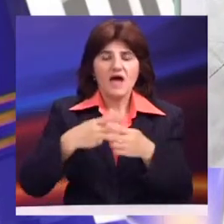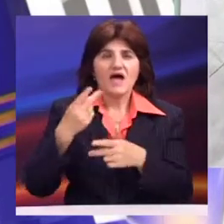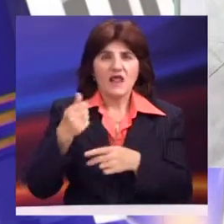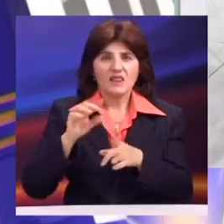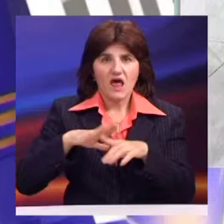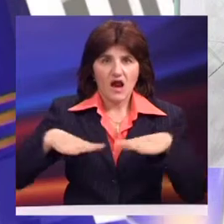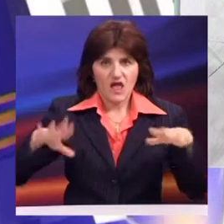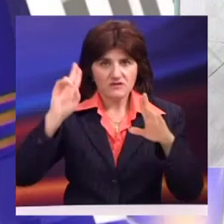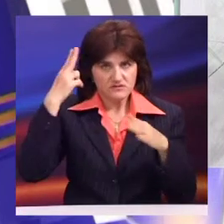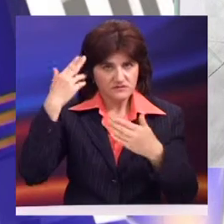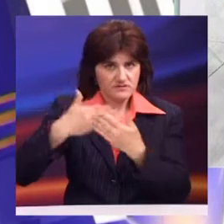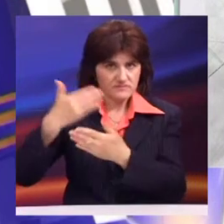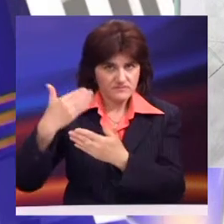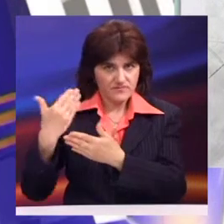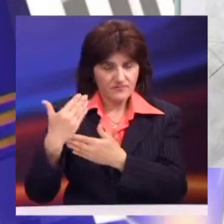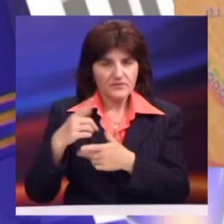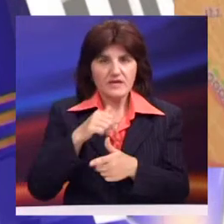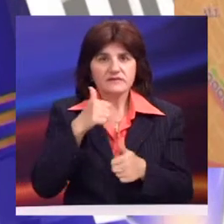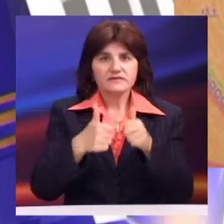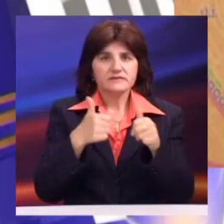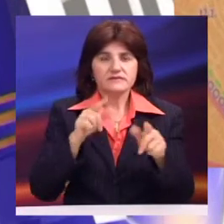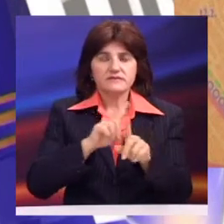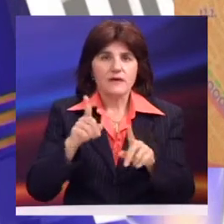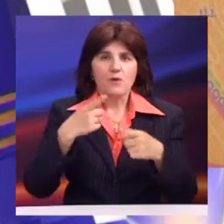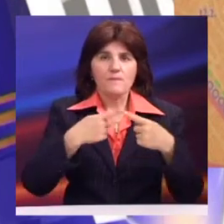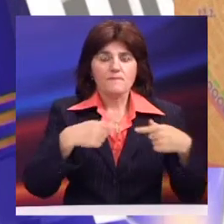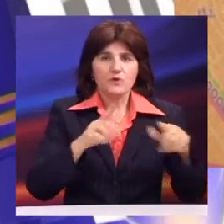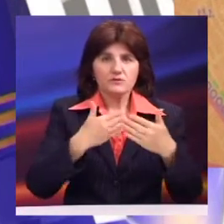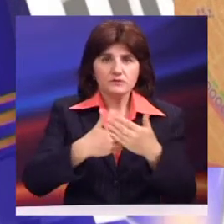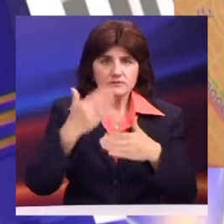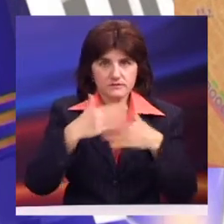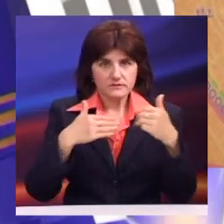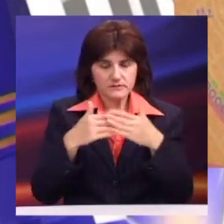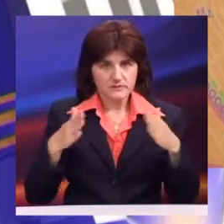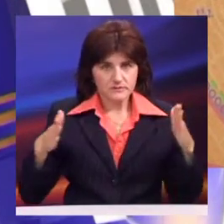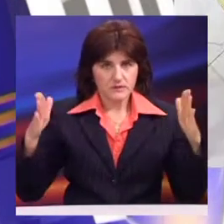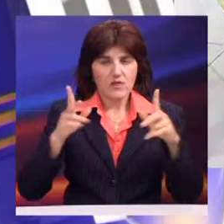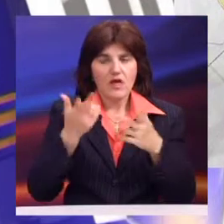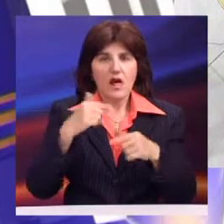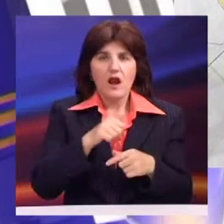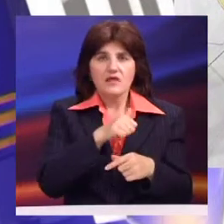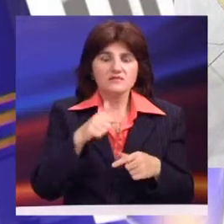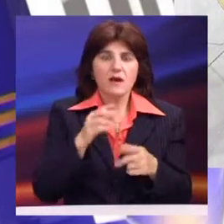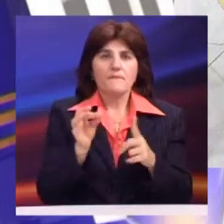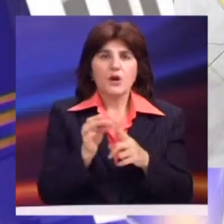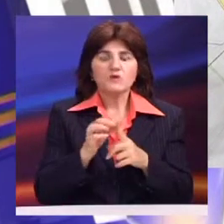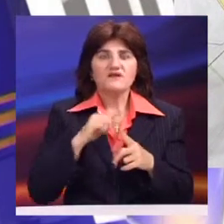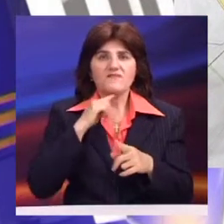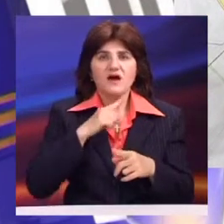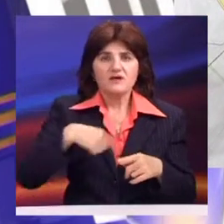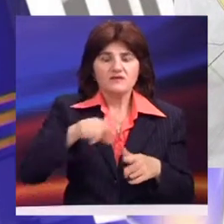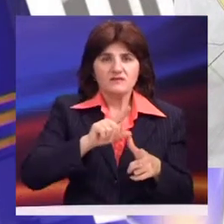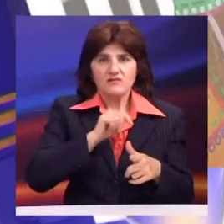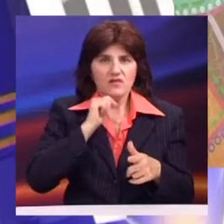Radijalca. Međutim, za sada su izgradnje jedino pojedinačne zgrade, tako da su faktički jedina naselja više porodičnog stanovanja Prozivka i Radijalac,